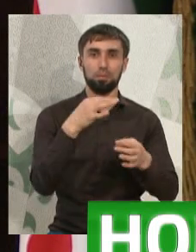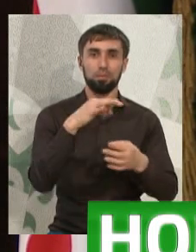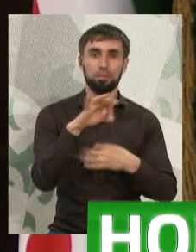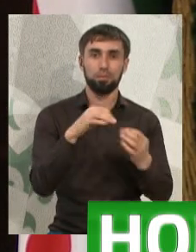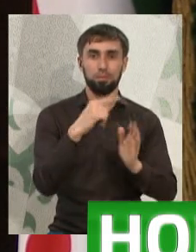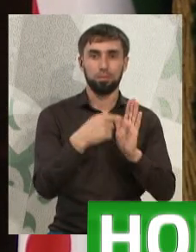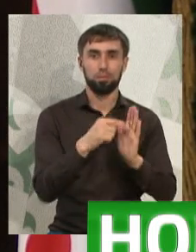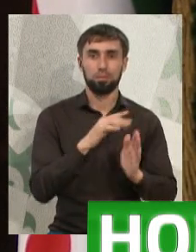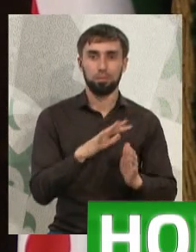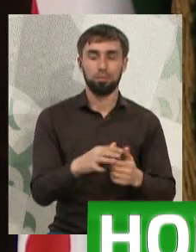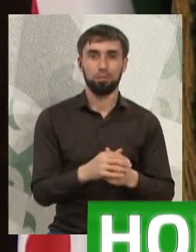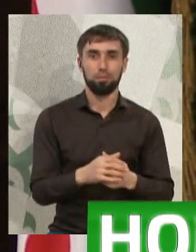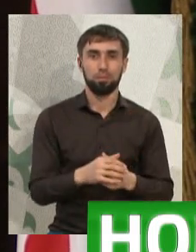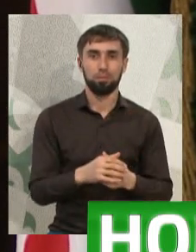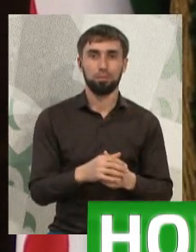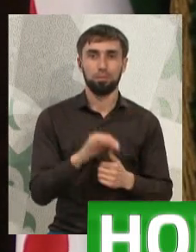накладок. Вот, и